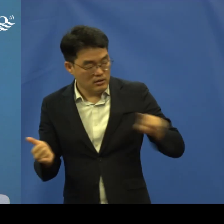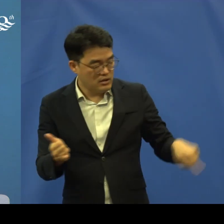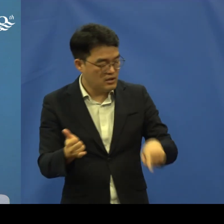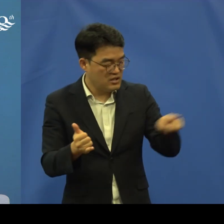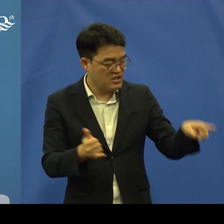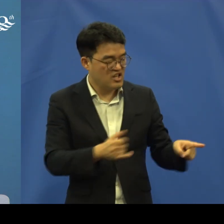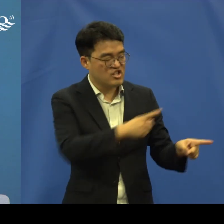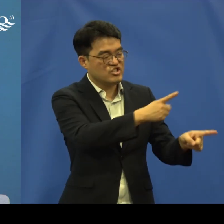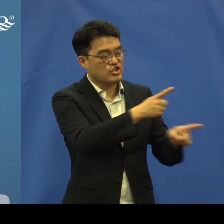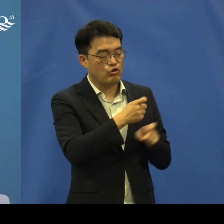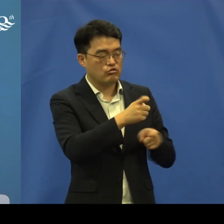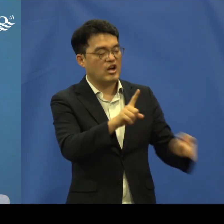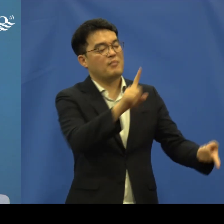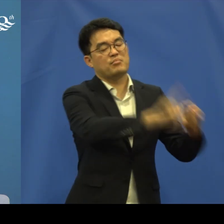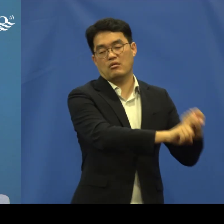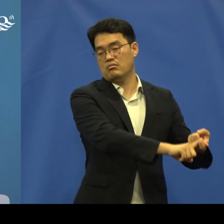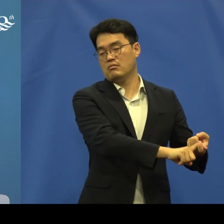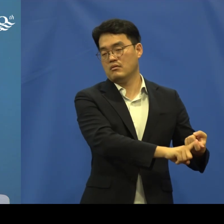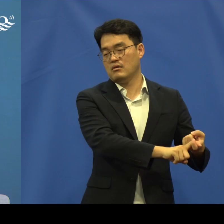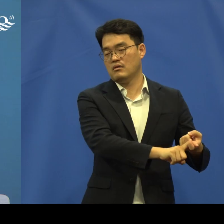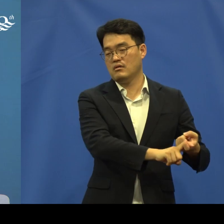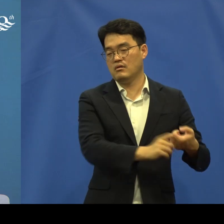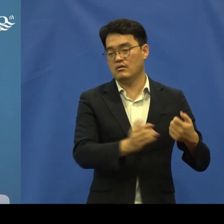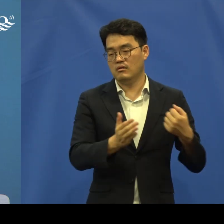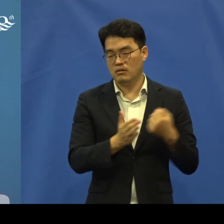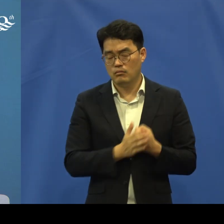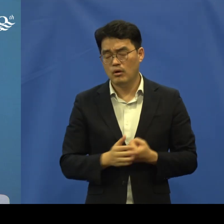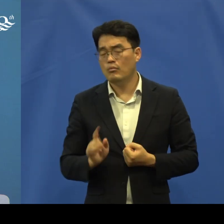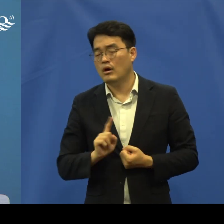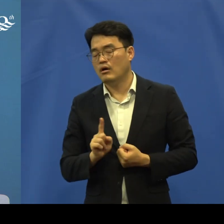뭐냐면 센시티브예요. 영적인 민감성이에요.